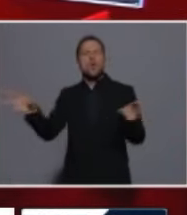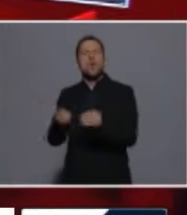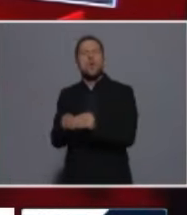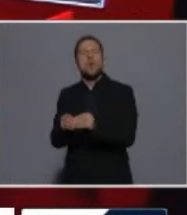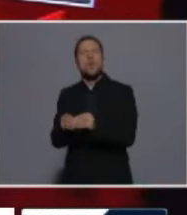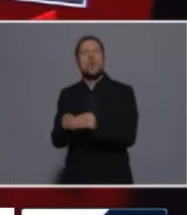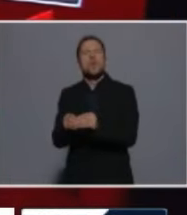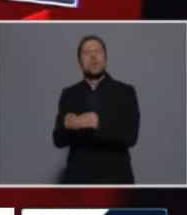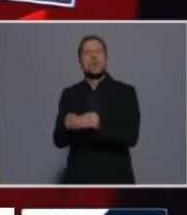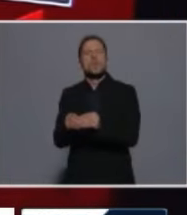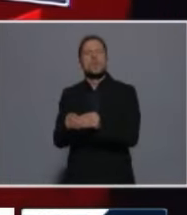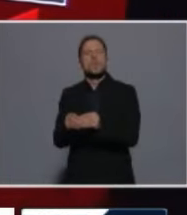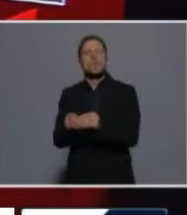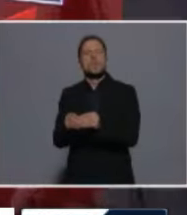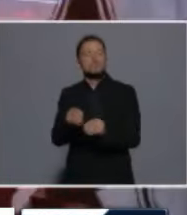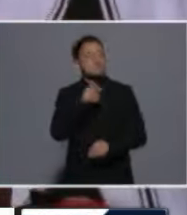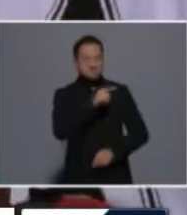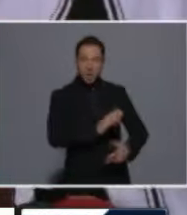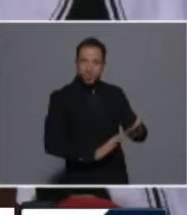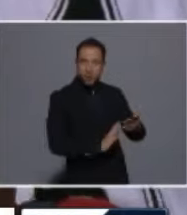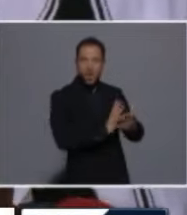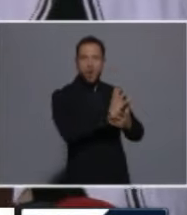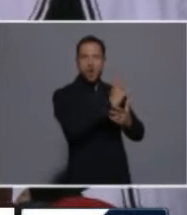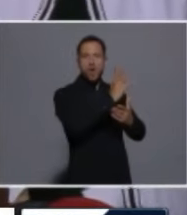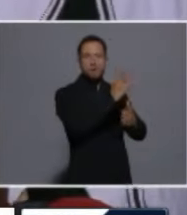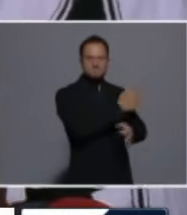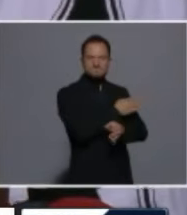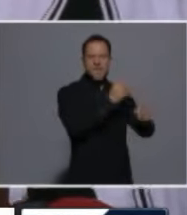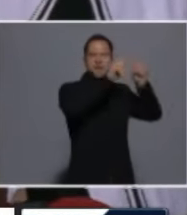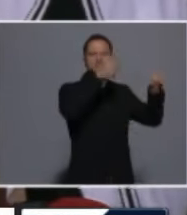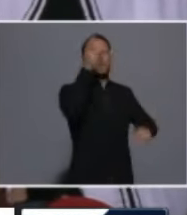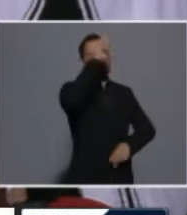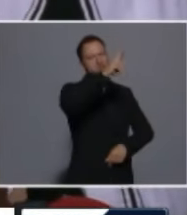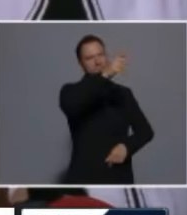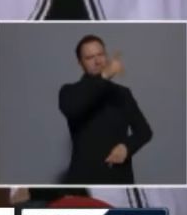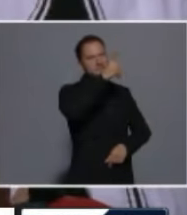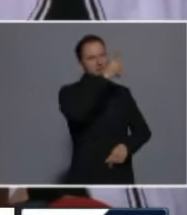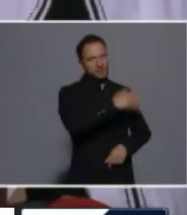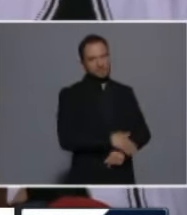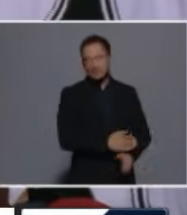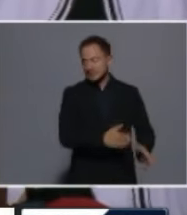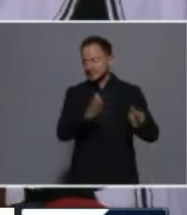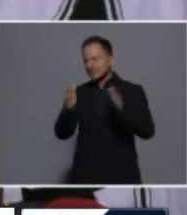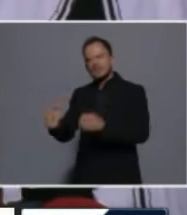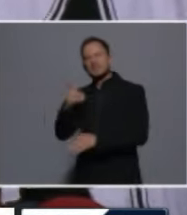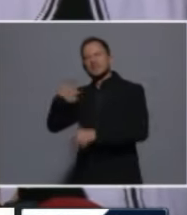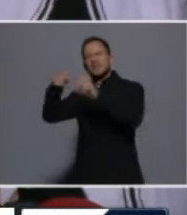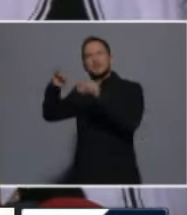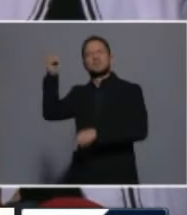το ψηφοδέλτιο της προοδευτικής αριστείας απέναντι στο ψηφοδέλτιο που